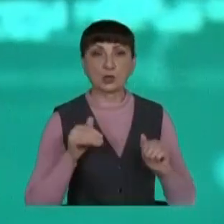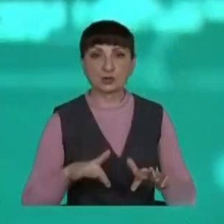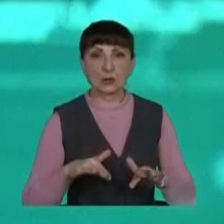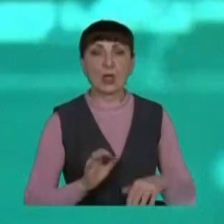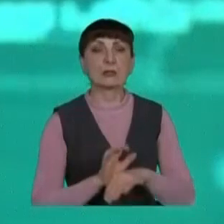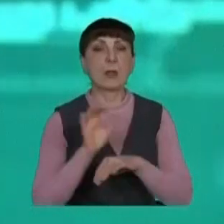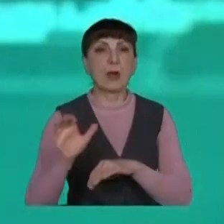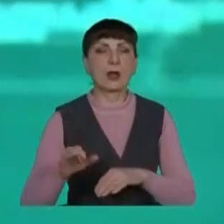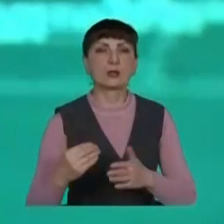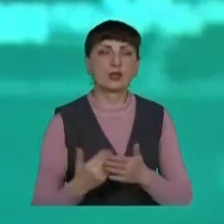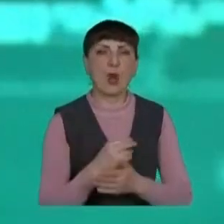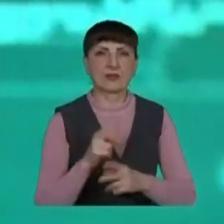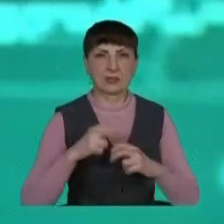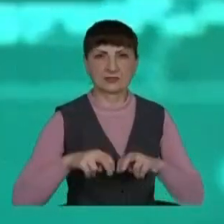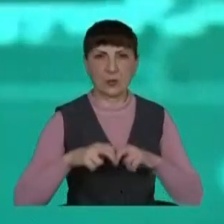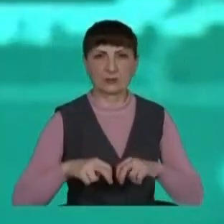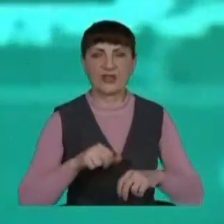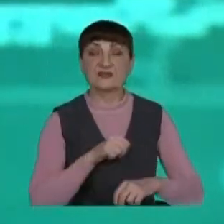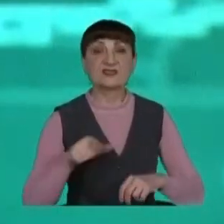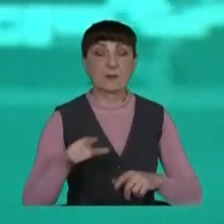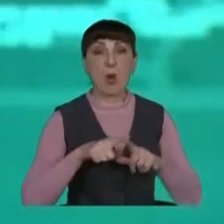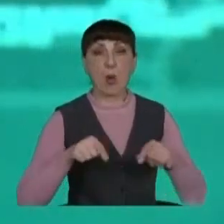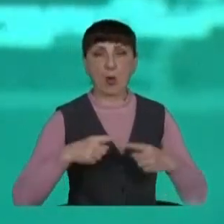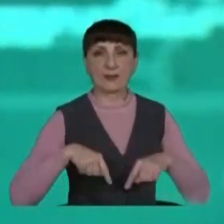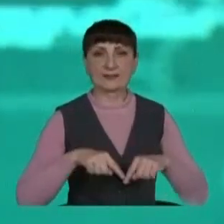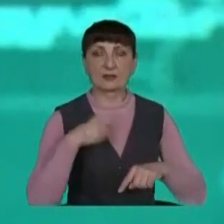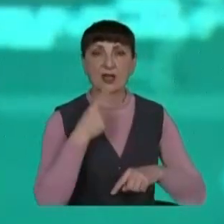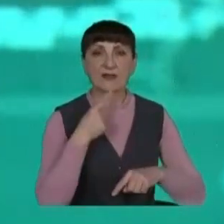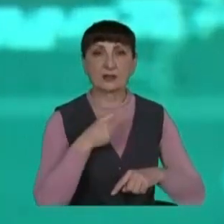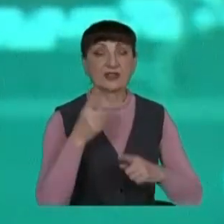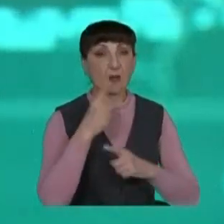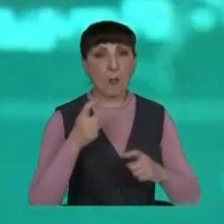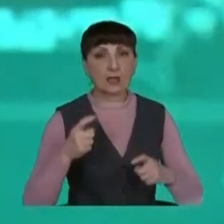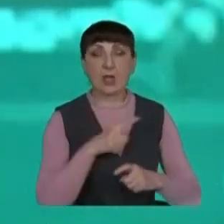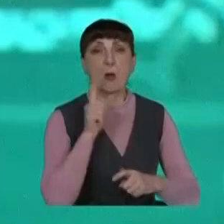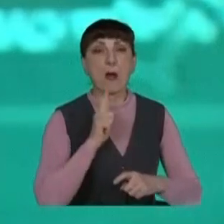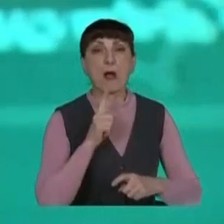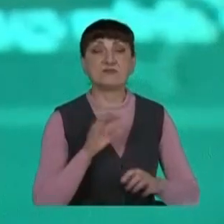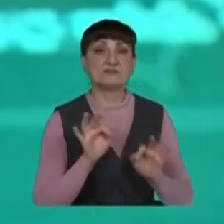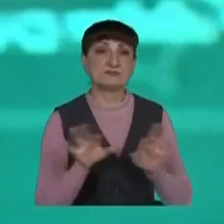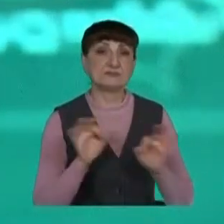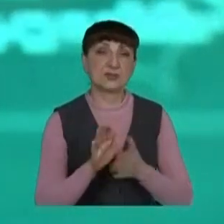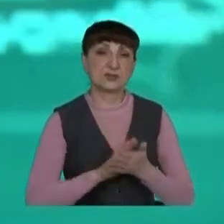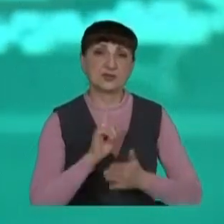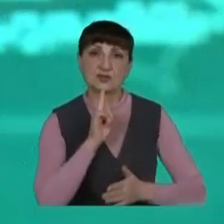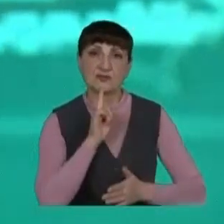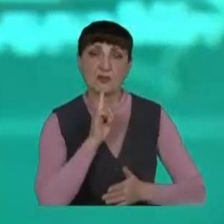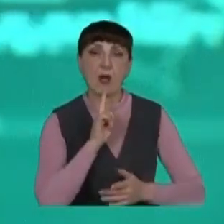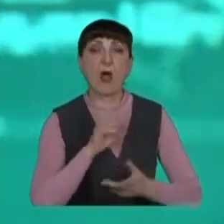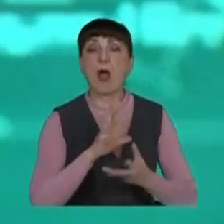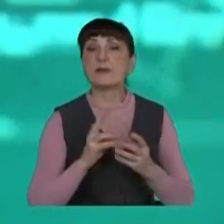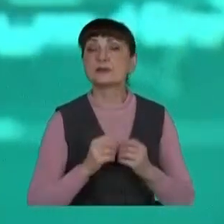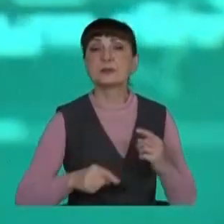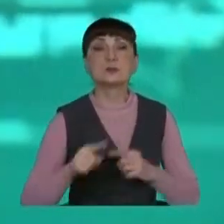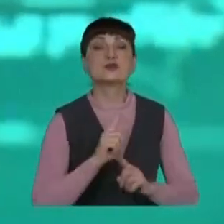его на доработку. В самом профильном ведомстве появившуюся информацию пока никак не комментируют. Чем это может